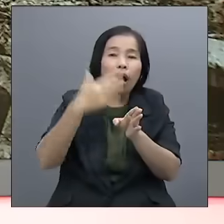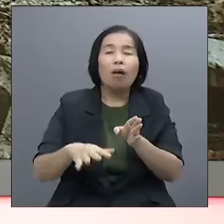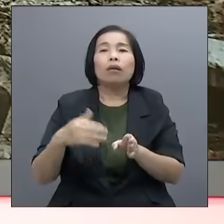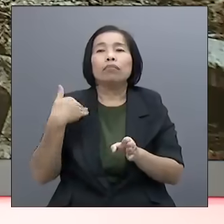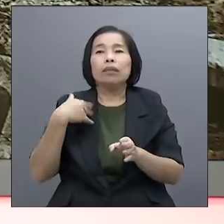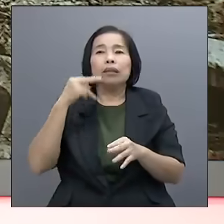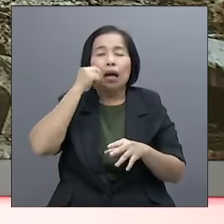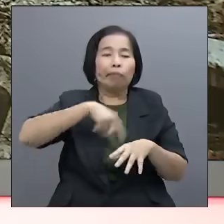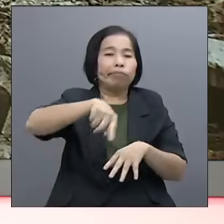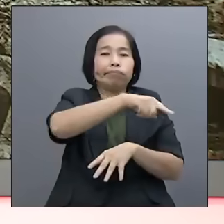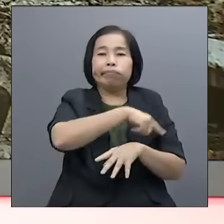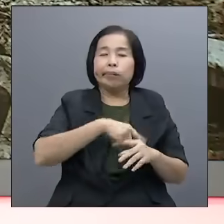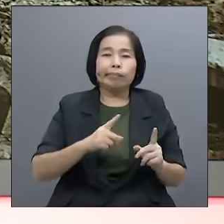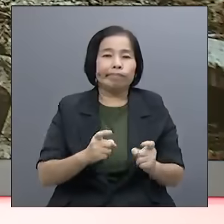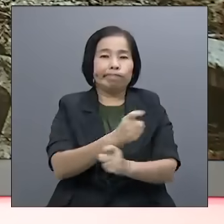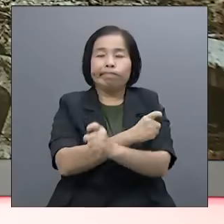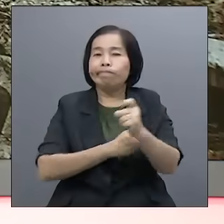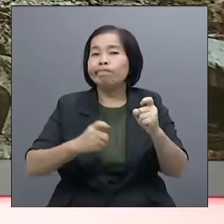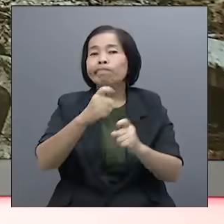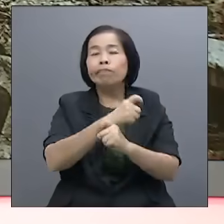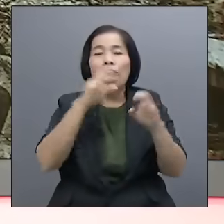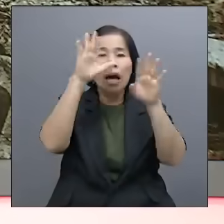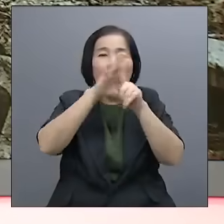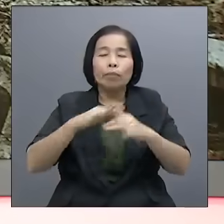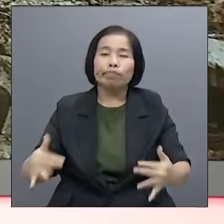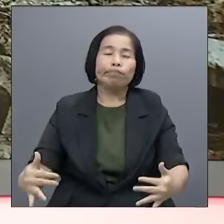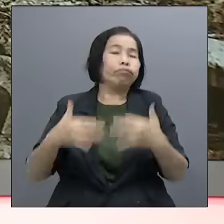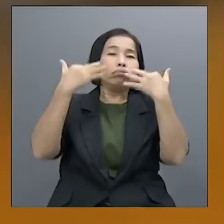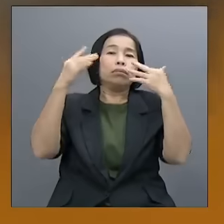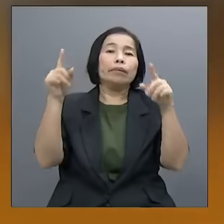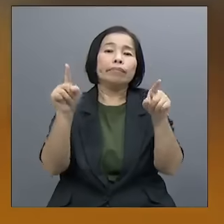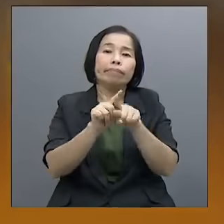ที่กลางตัวเมืองไม่ต่างอะไรกับการโดนคลื่นสึนามิซัดค่ะ